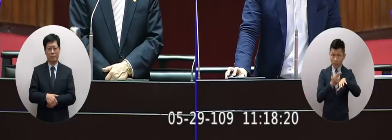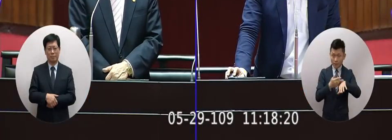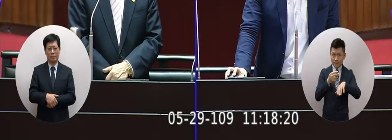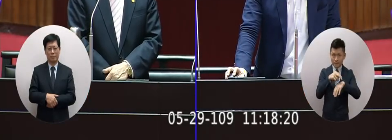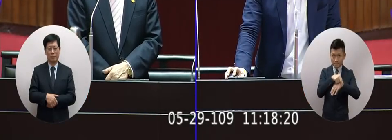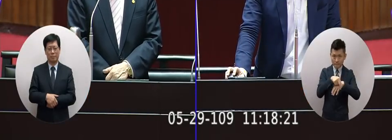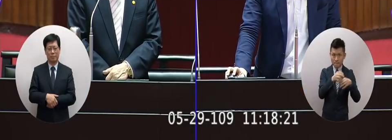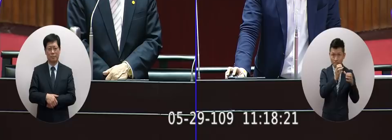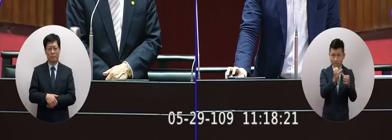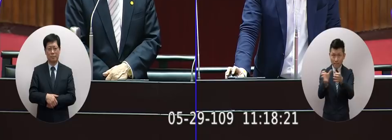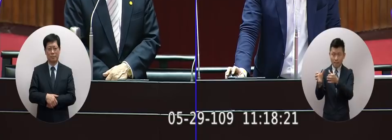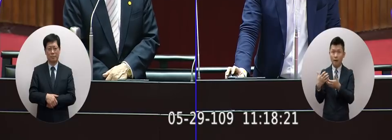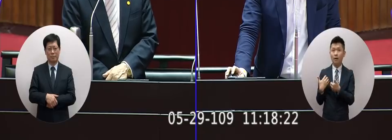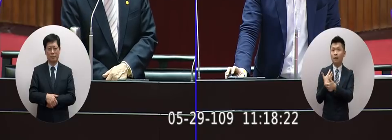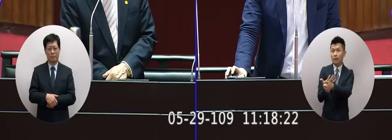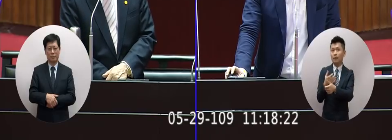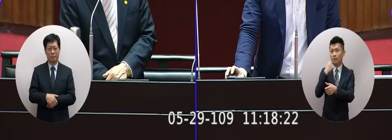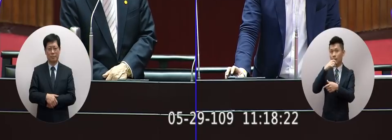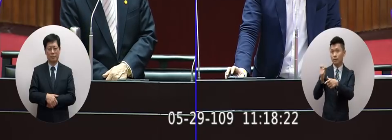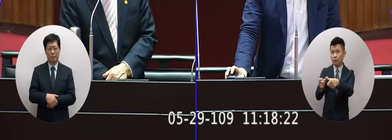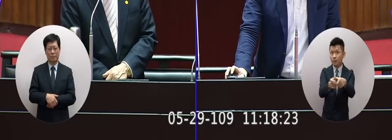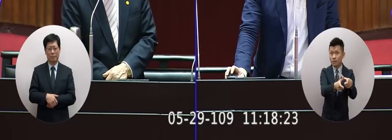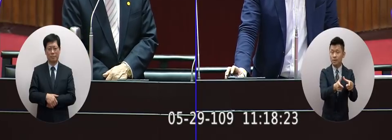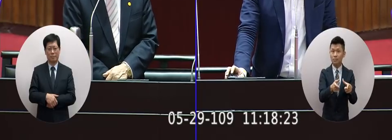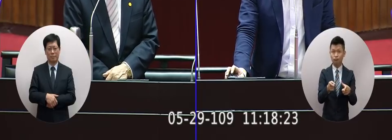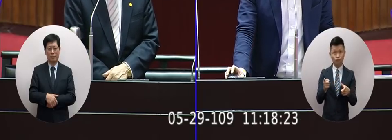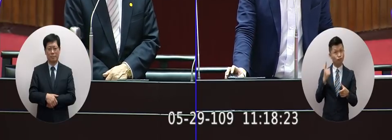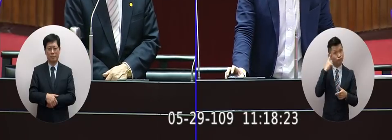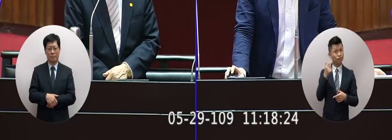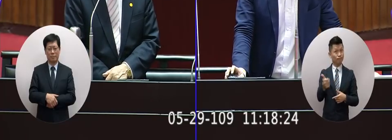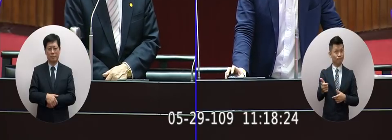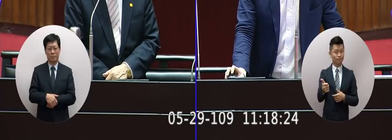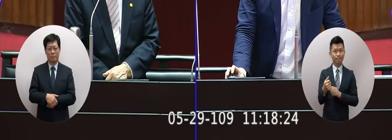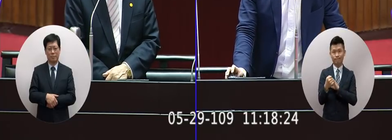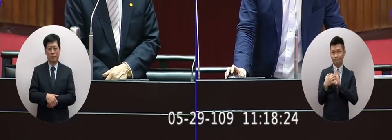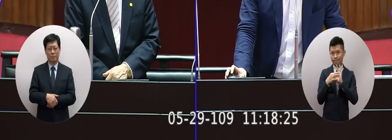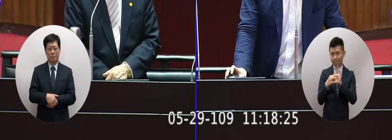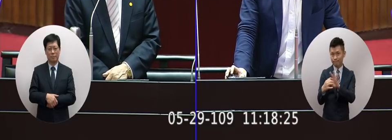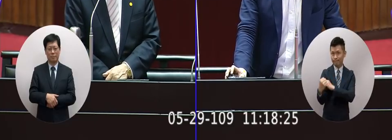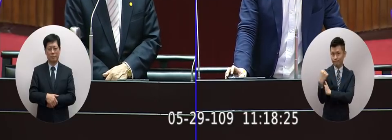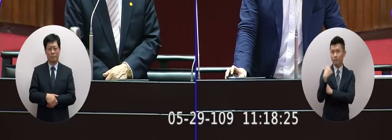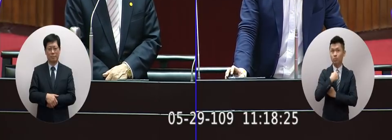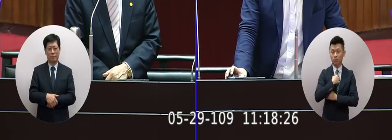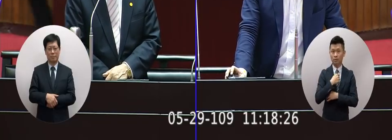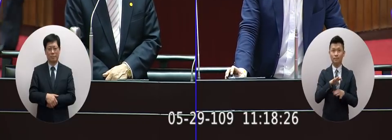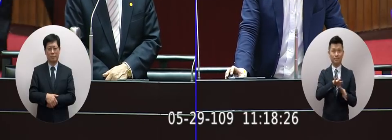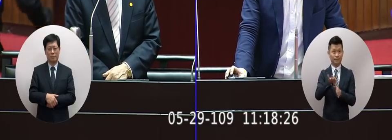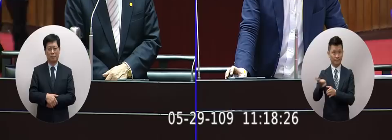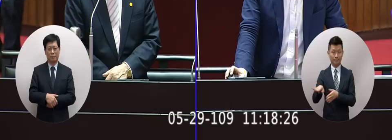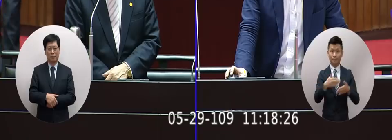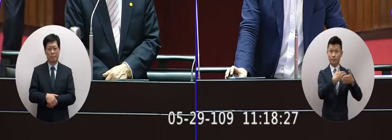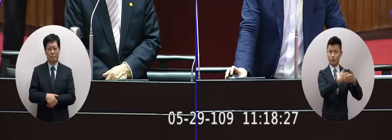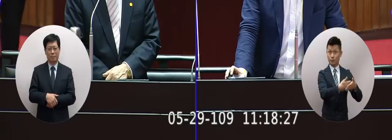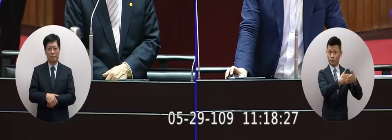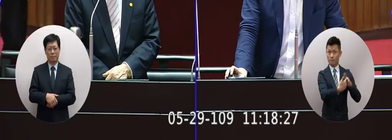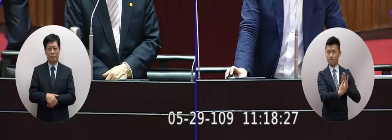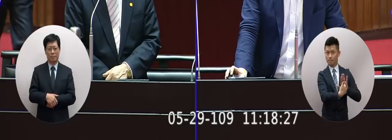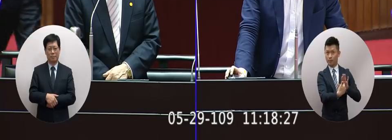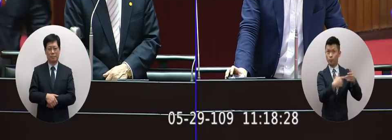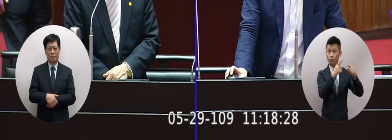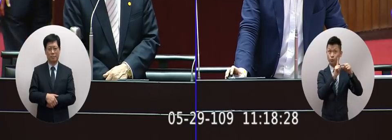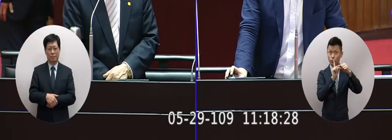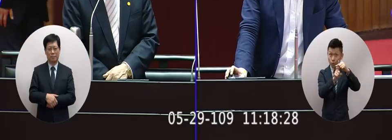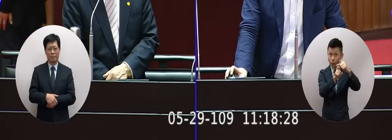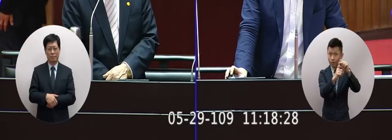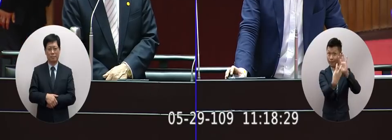台湾民间的企业来用，我想这拢是正面的方向，要继续拍拼。那最后讲到中的部分哦，后代方中这里中